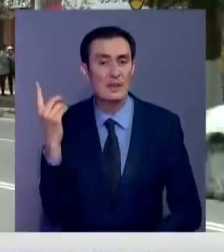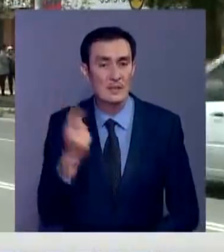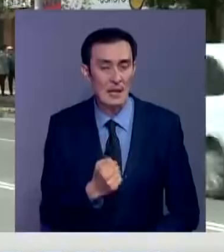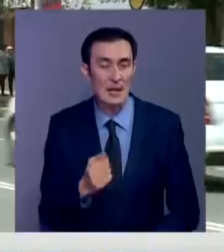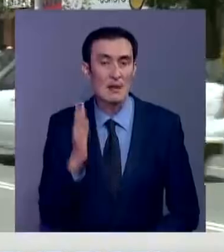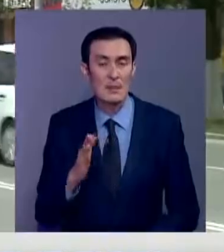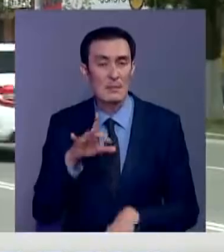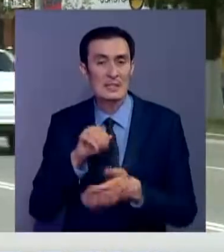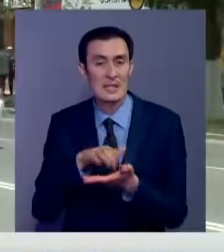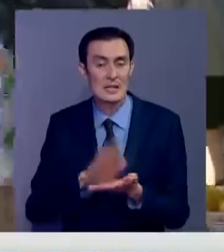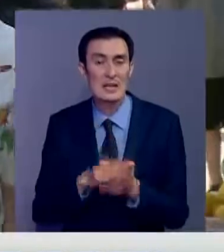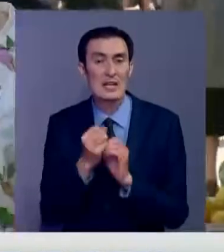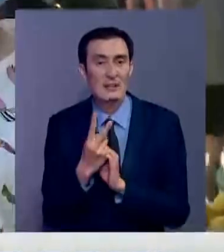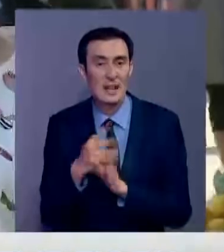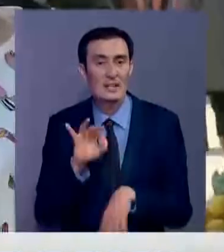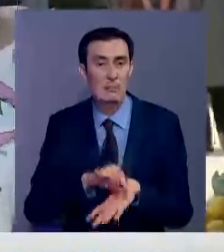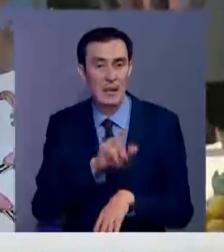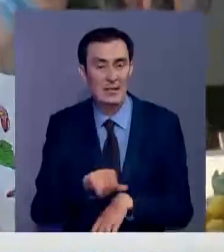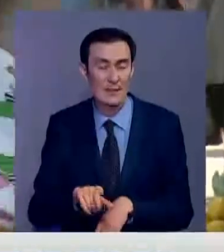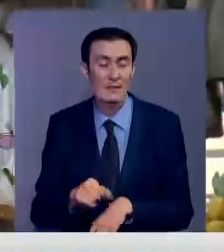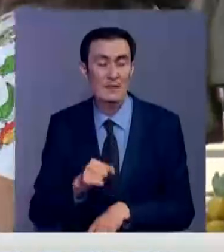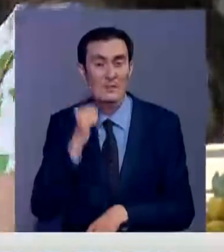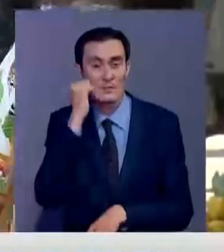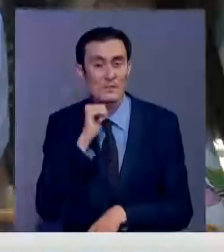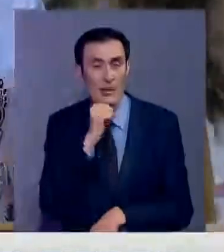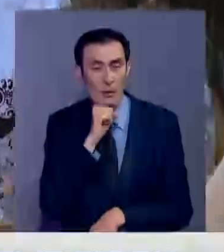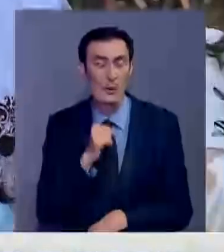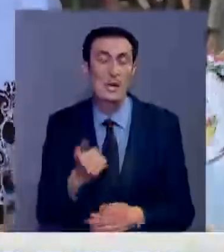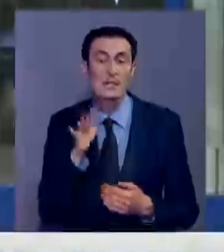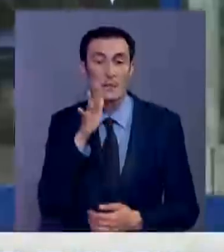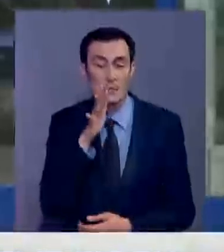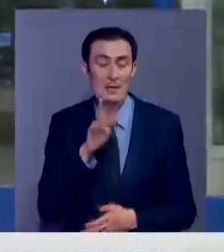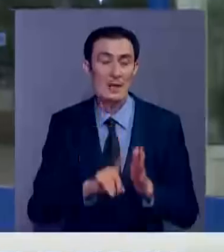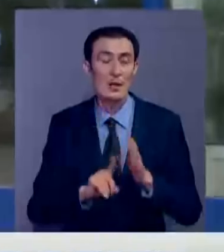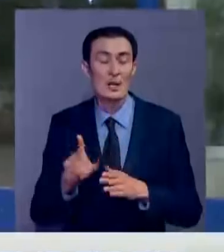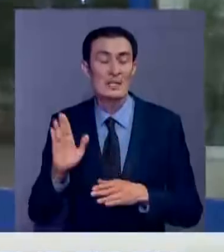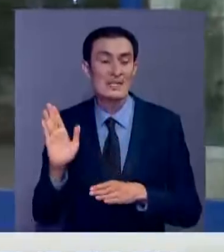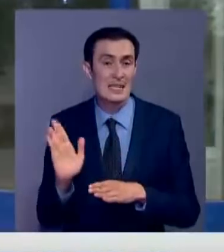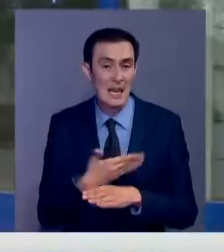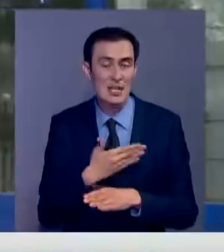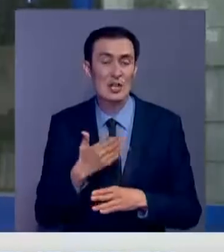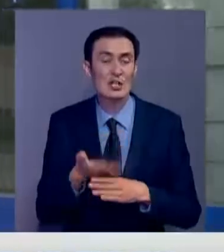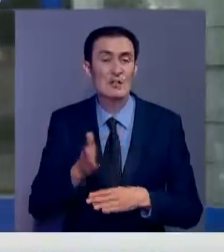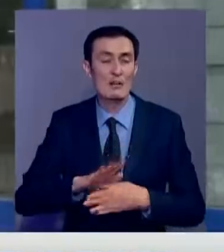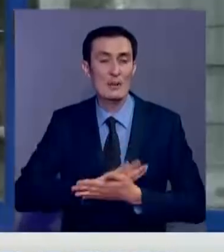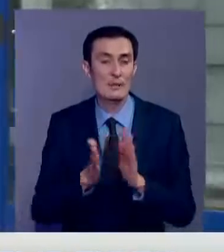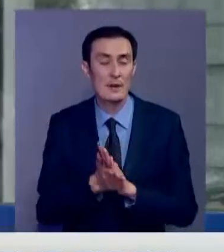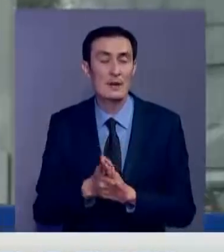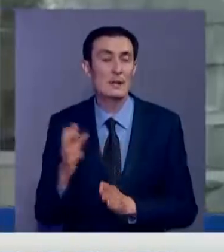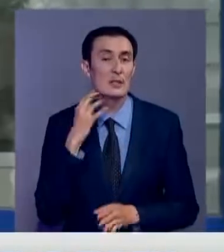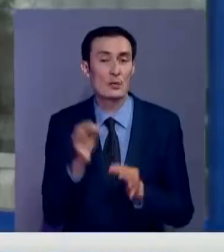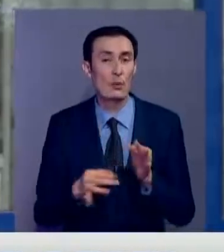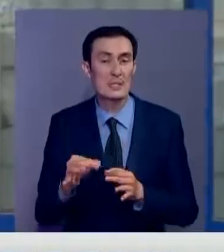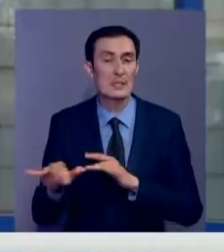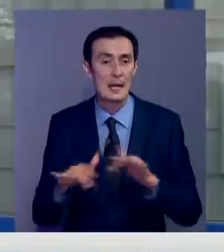там зарегистрированы 12 больных из этой категории граждан. С момента снятия режима чрезвычайного положения в Приорале